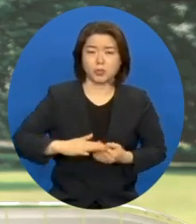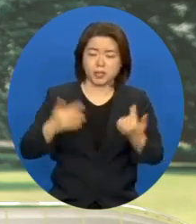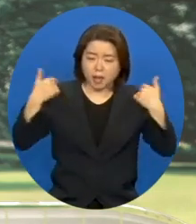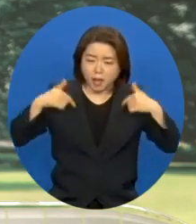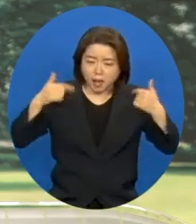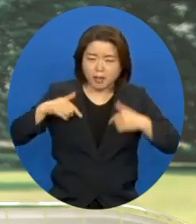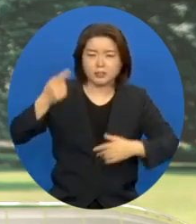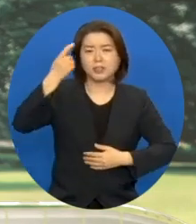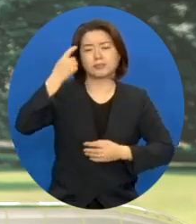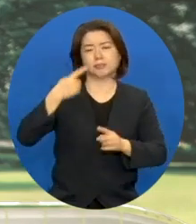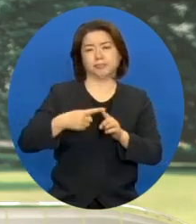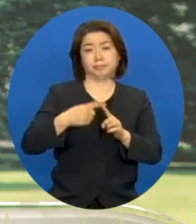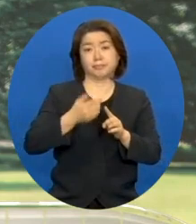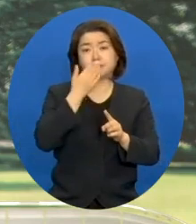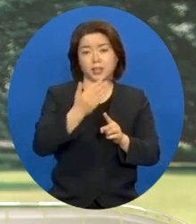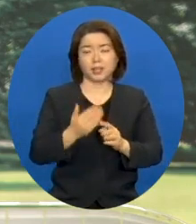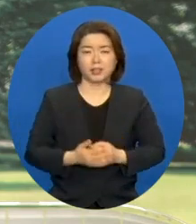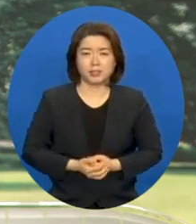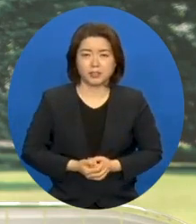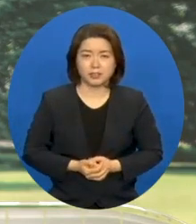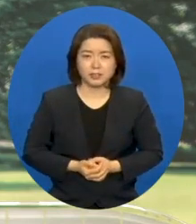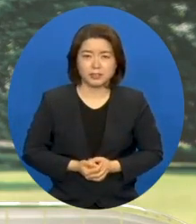항상 긍정적이에요.